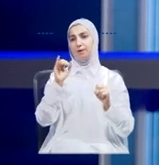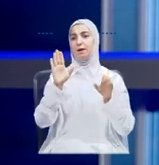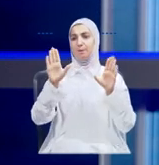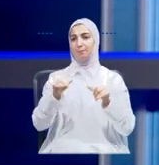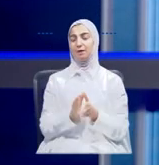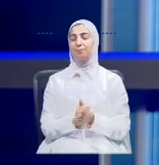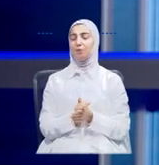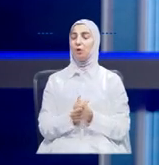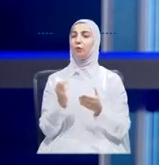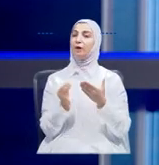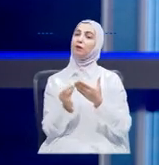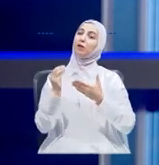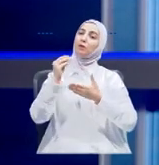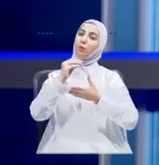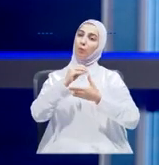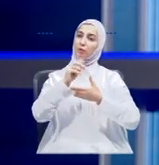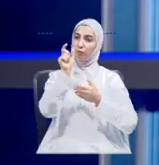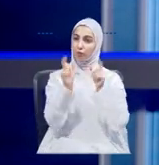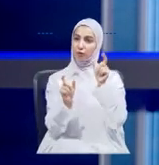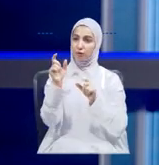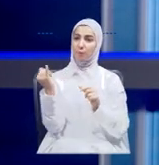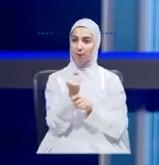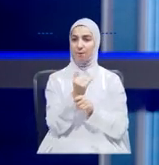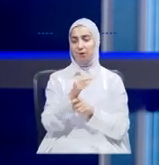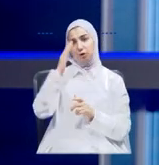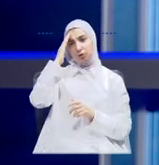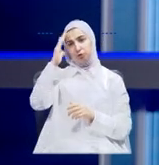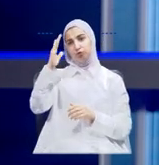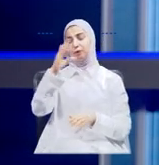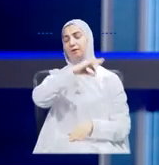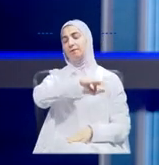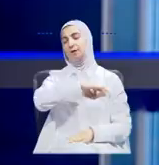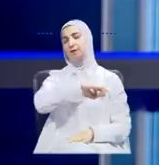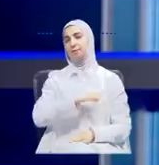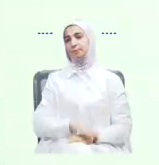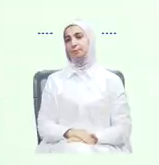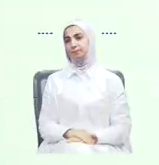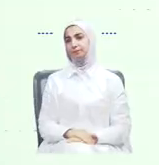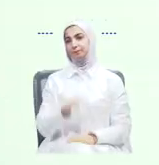إنجازات وما بها من رواد، فأتمنى لكم الاستفادة والتوفيق.